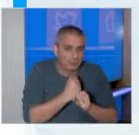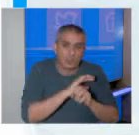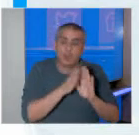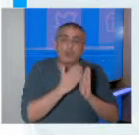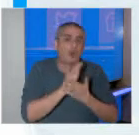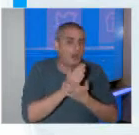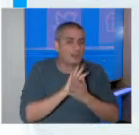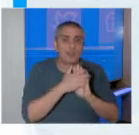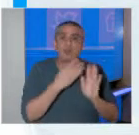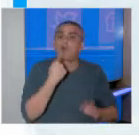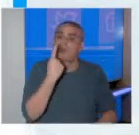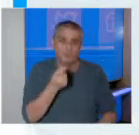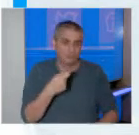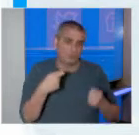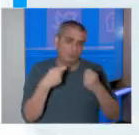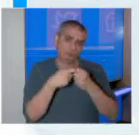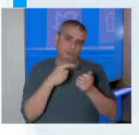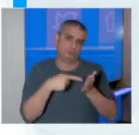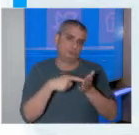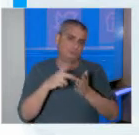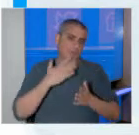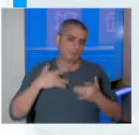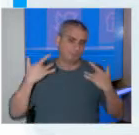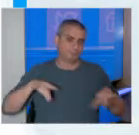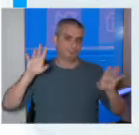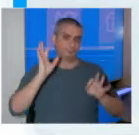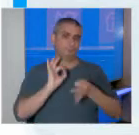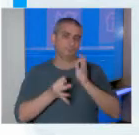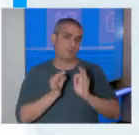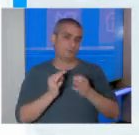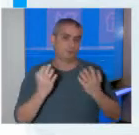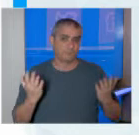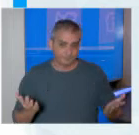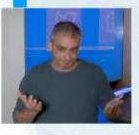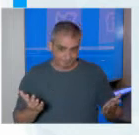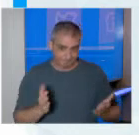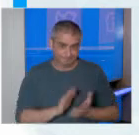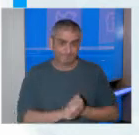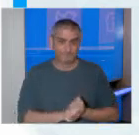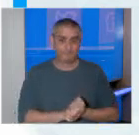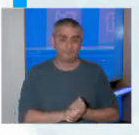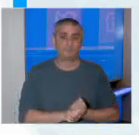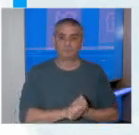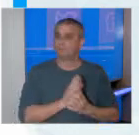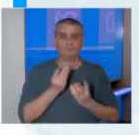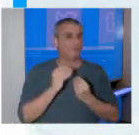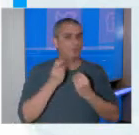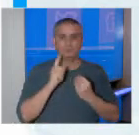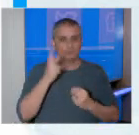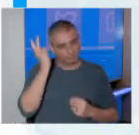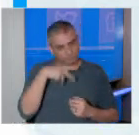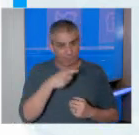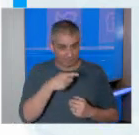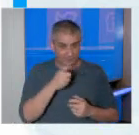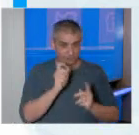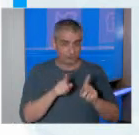עושה, כל החלטה, כל אמירה שלו נוגעים בכך שהמניע שלהם, מניע להם, הוא הרצון להיחלץ מהמשפט.